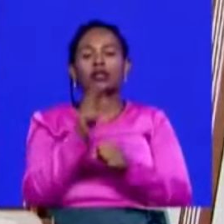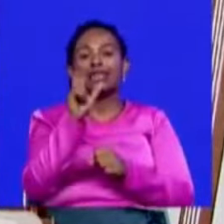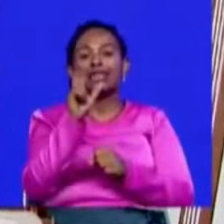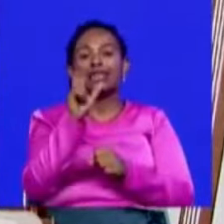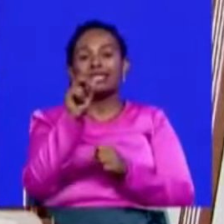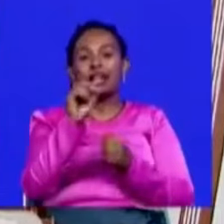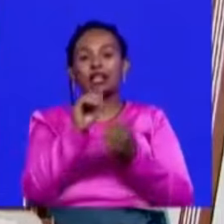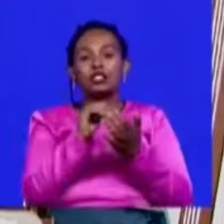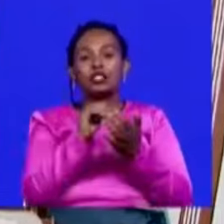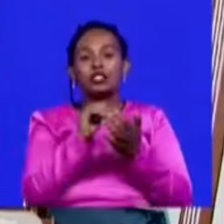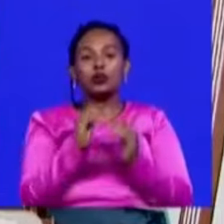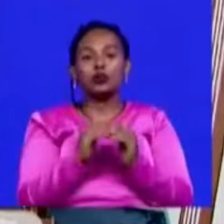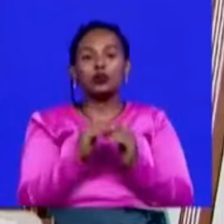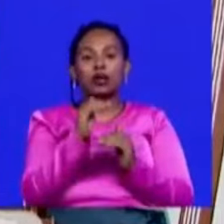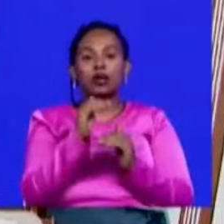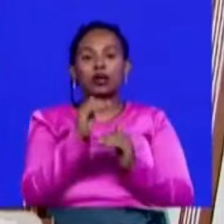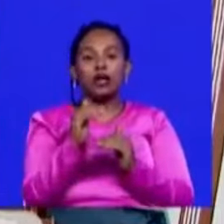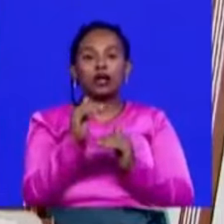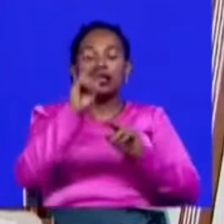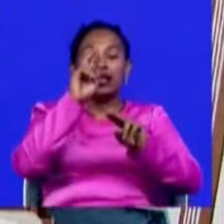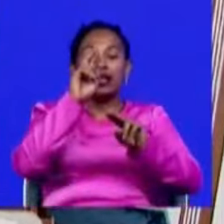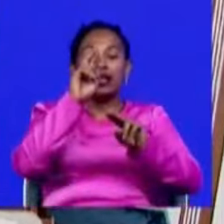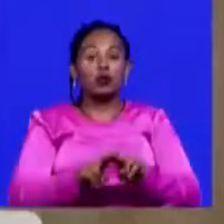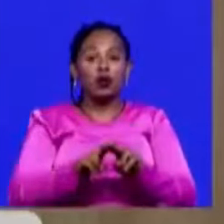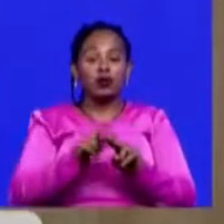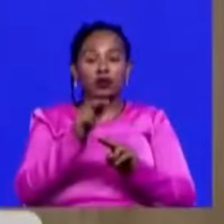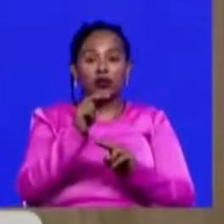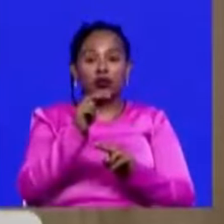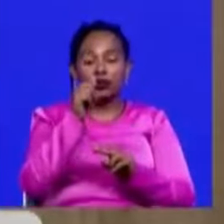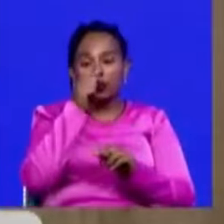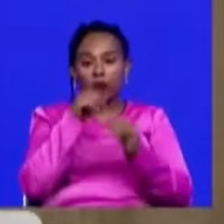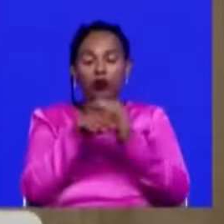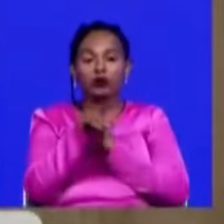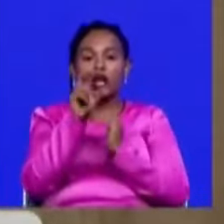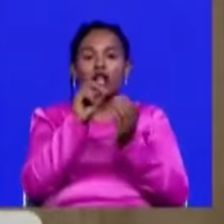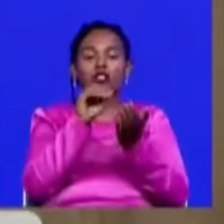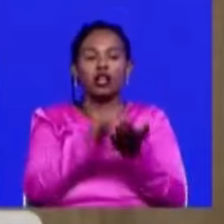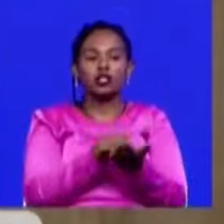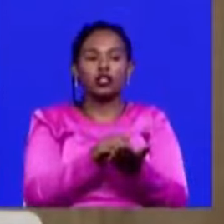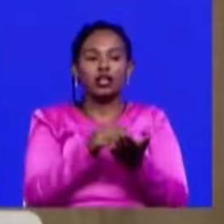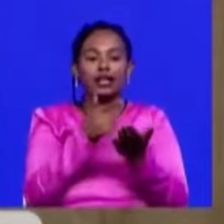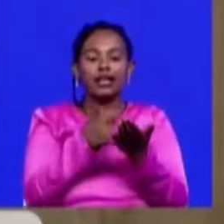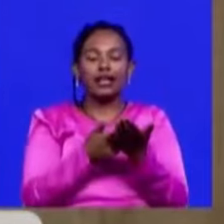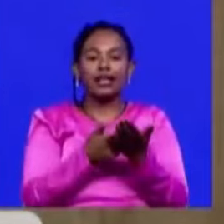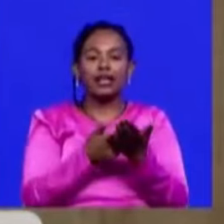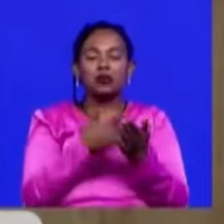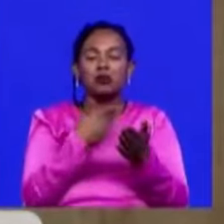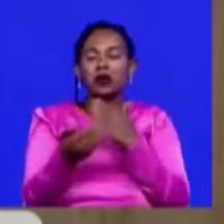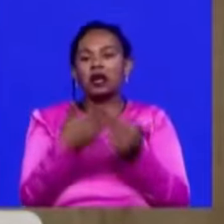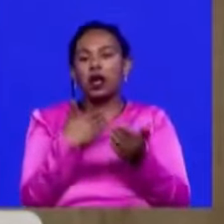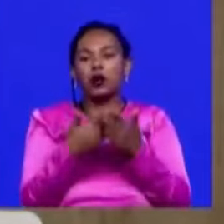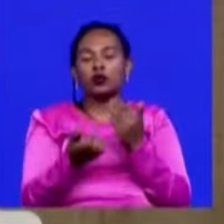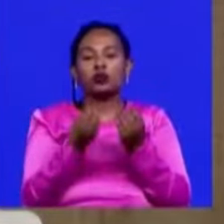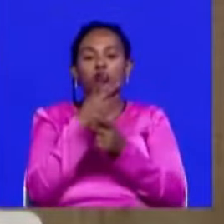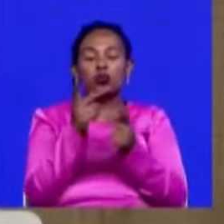ሺህ በላይ ትምህርት ቤቶች ተገንብተዋል። ኢትዮጵያ ውስጥ 30 ሺህ። ይህንን ፊገር በቀላሉ ብዙ